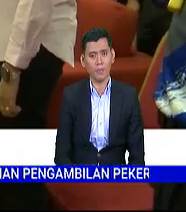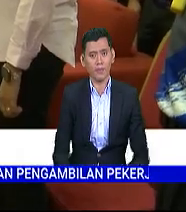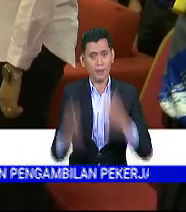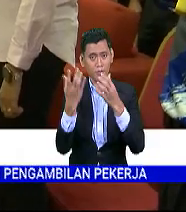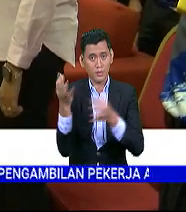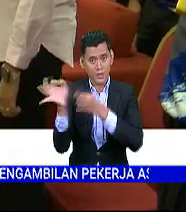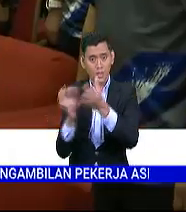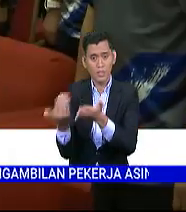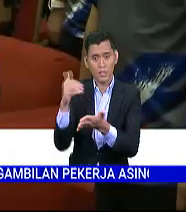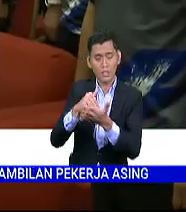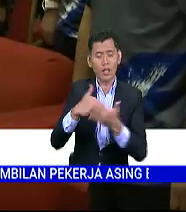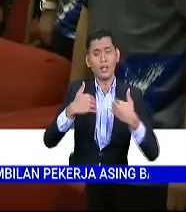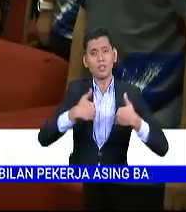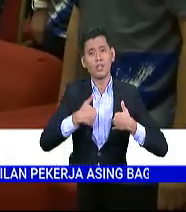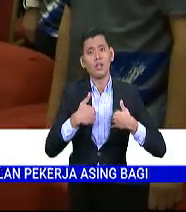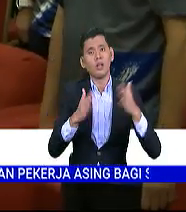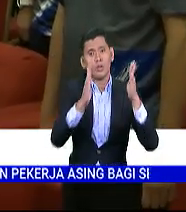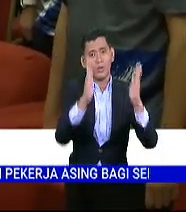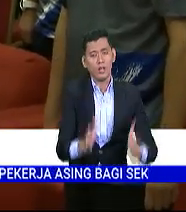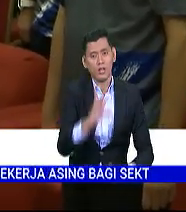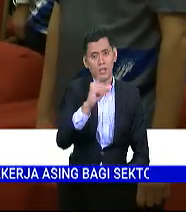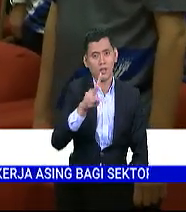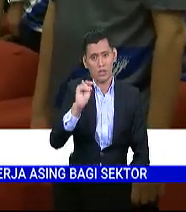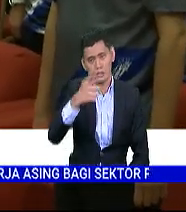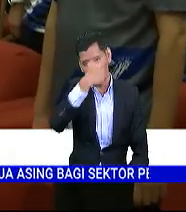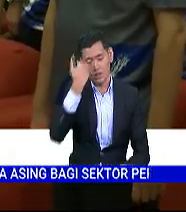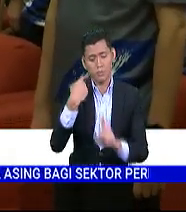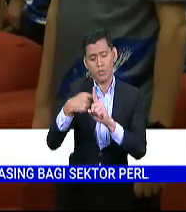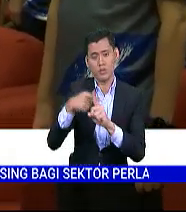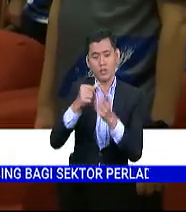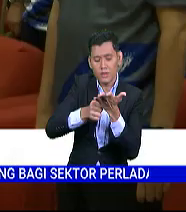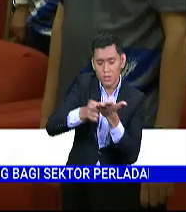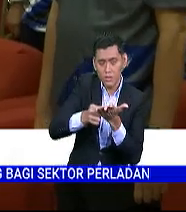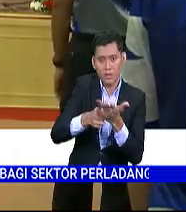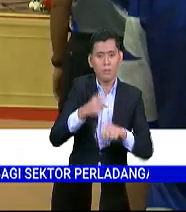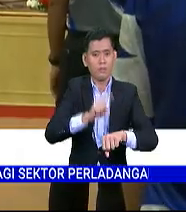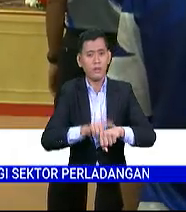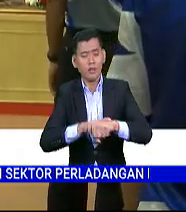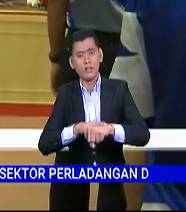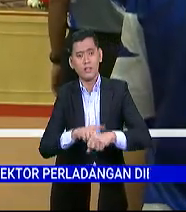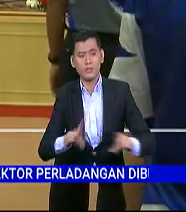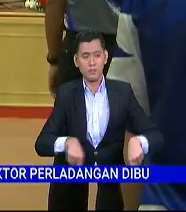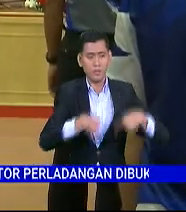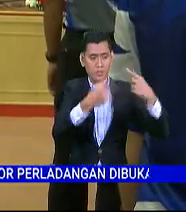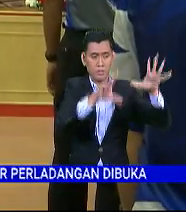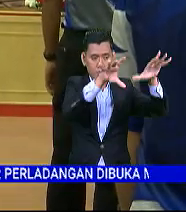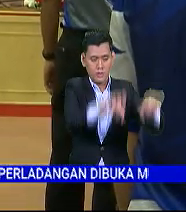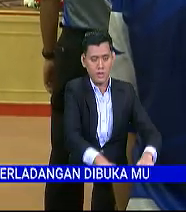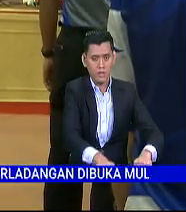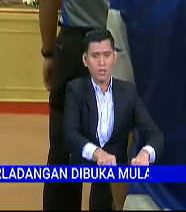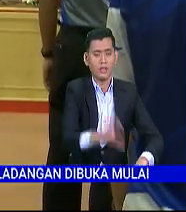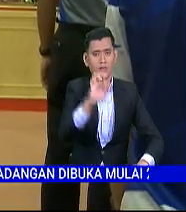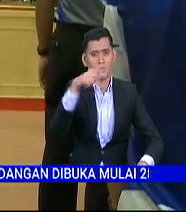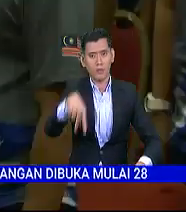Beliau mengulas kes seorang ADUN negeri itu yang ditahan kerana positif dadah dalam serbuan di sebuah pusat hiburan di Perai, Pulau Pinang Khamis